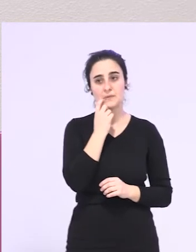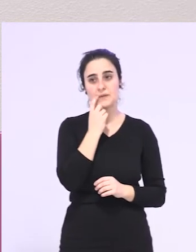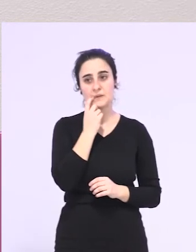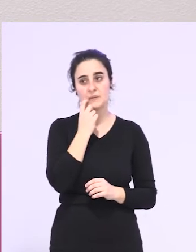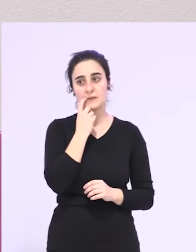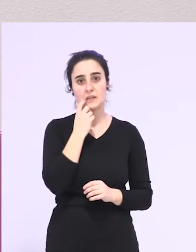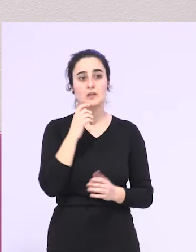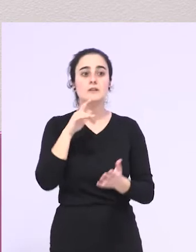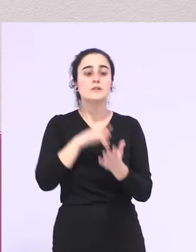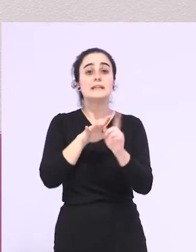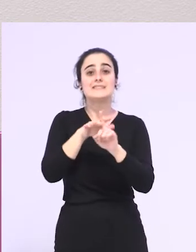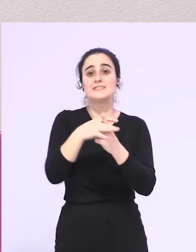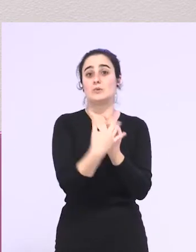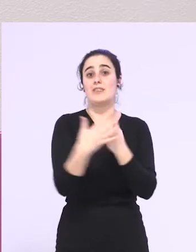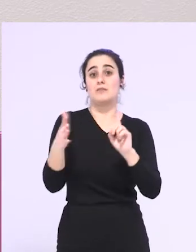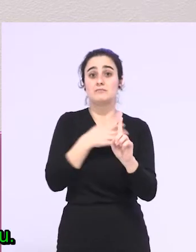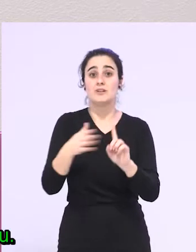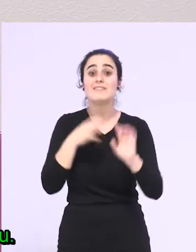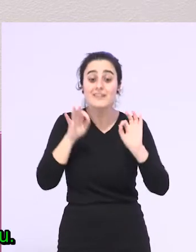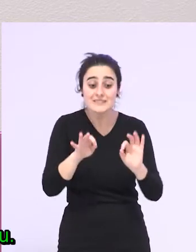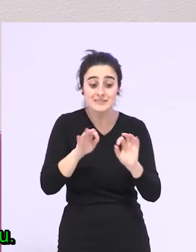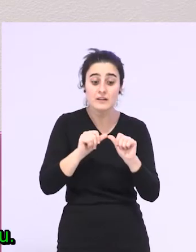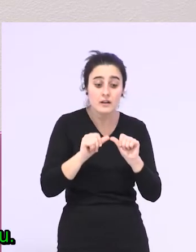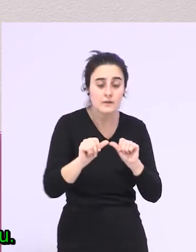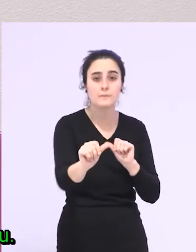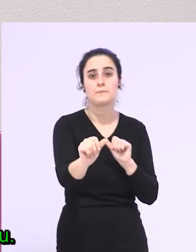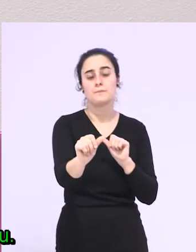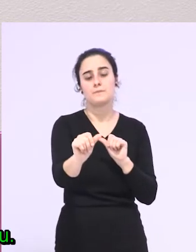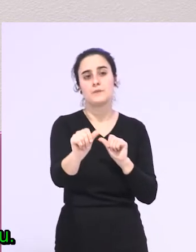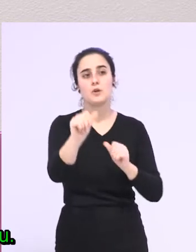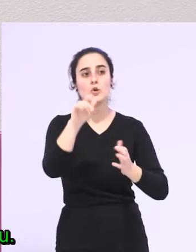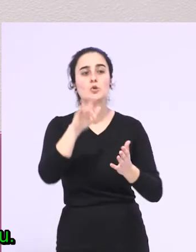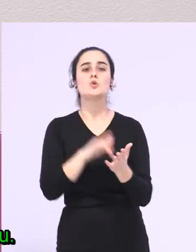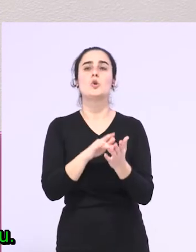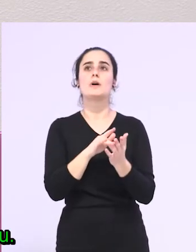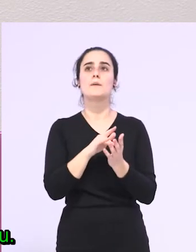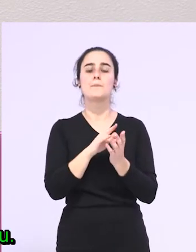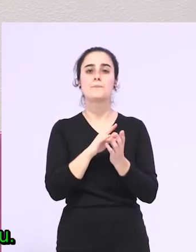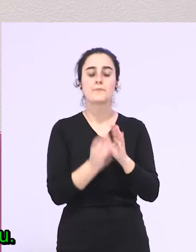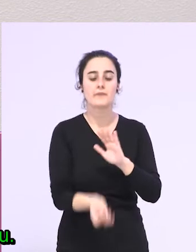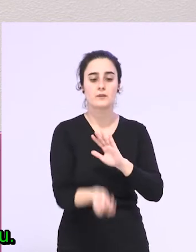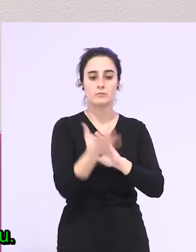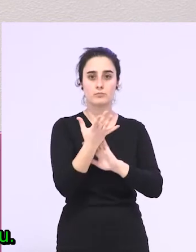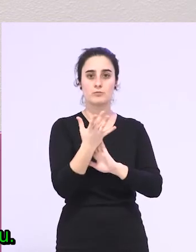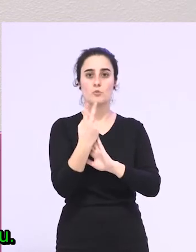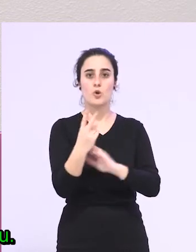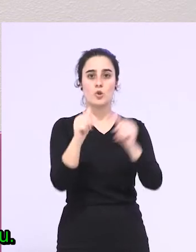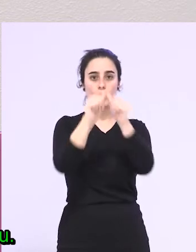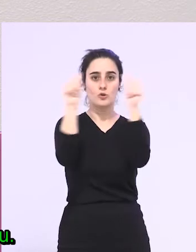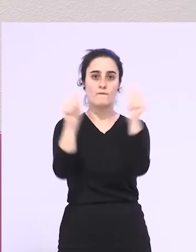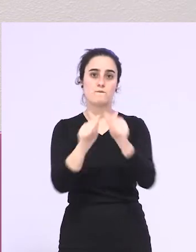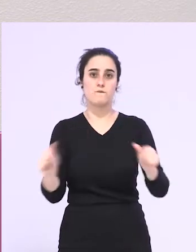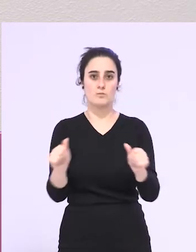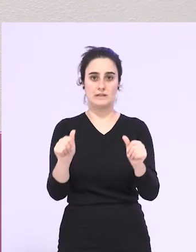eraso bat gertatzen den momentutik aurrera, sortzen da erasoa bera ulertzeko bi moduren arteko talka bat